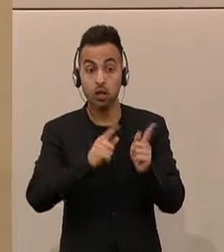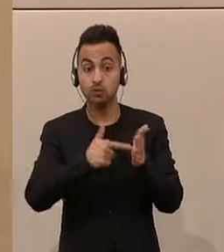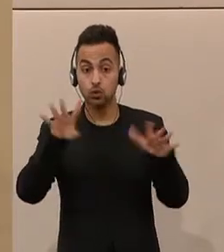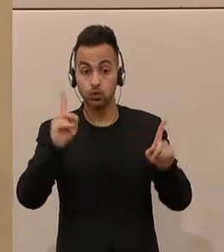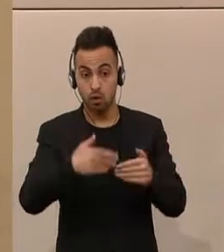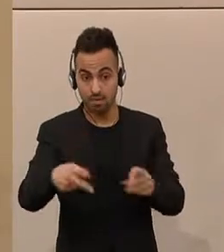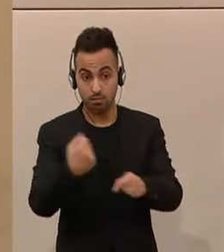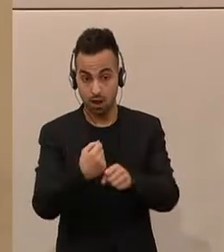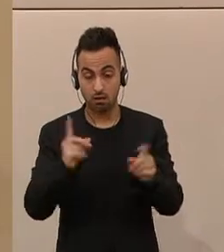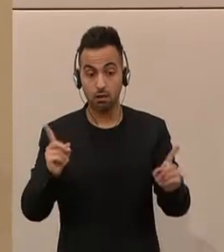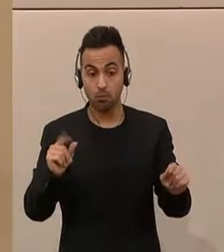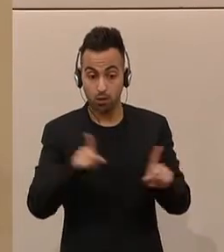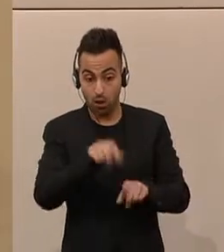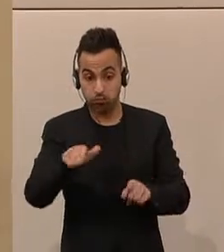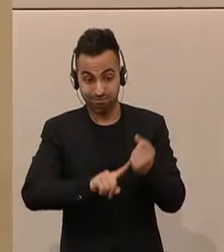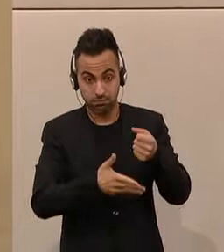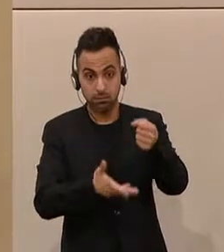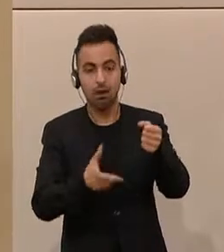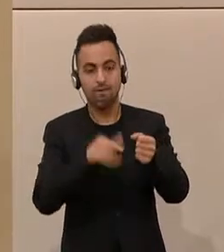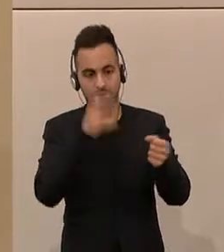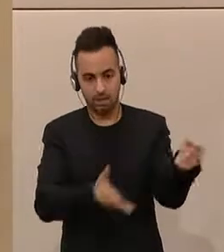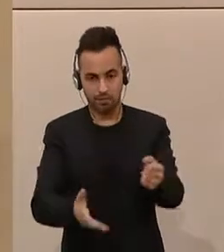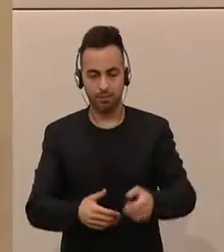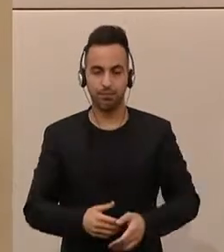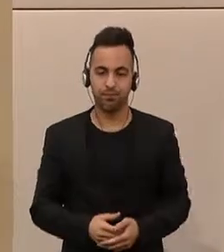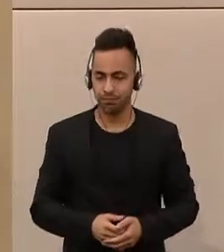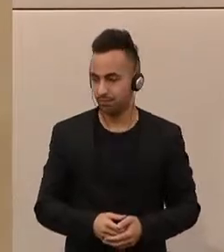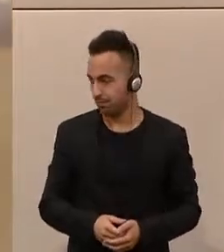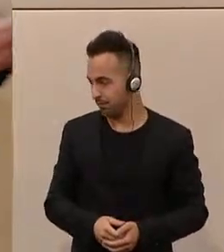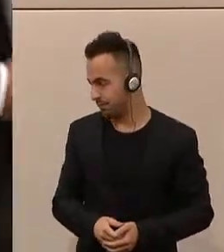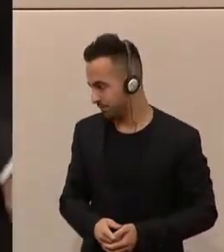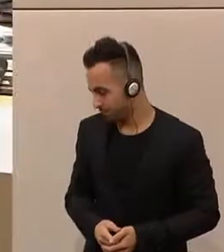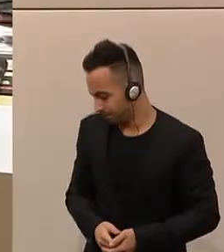2019 weitergeführt werden kann und dass die dafür erforderliche Finanzierung bereitgestellt wird.